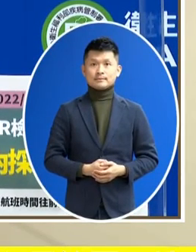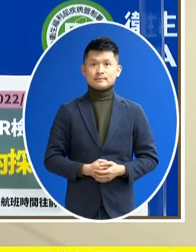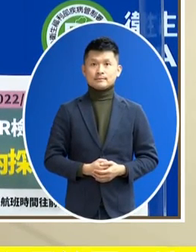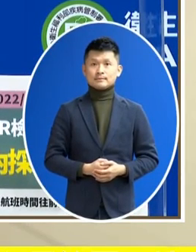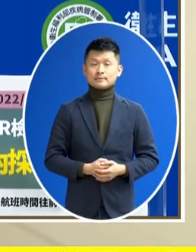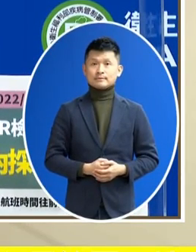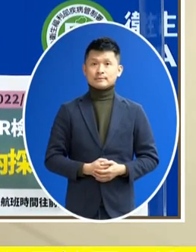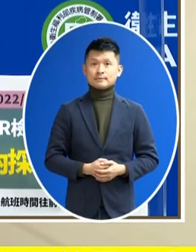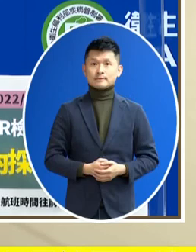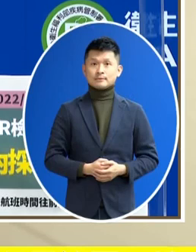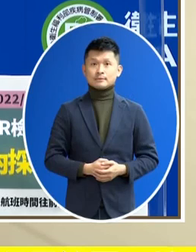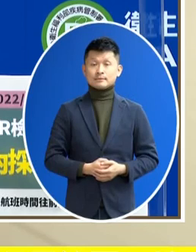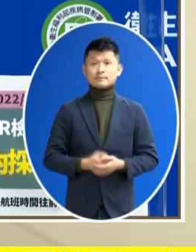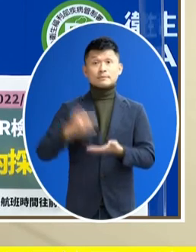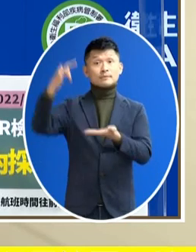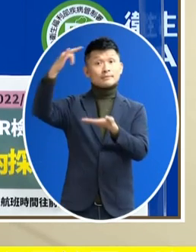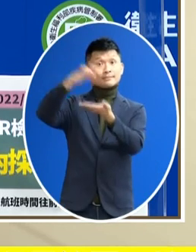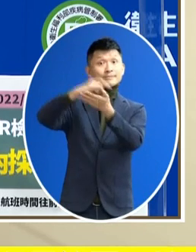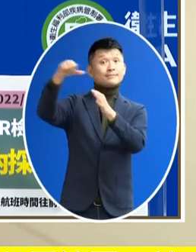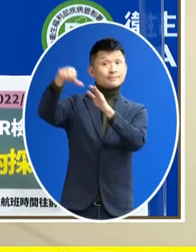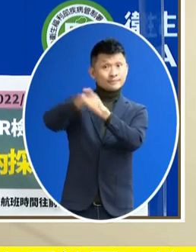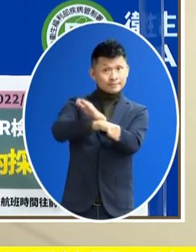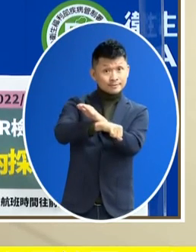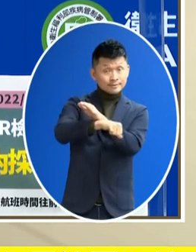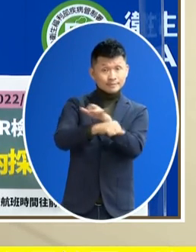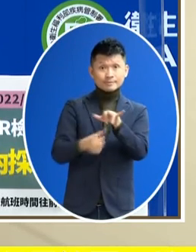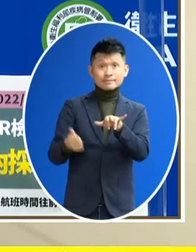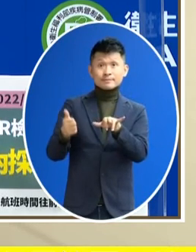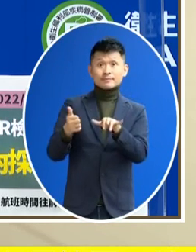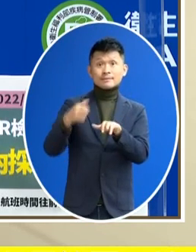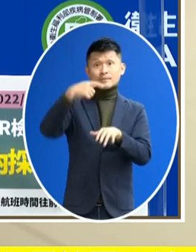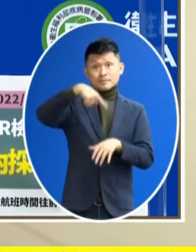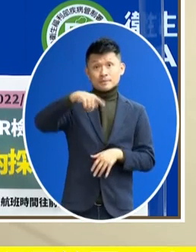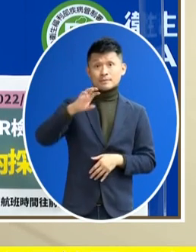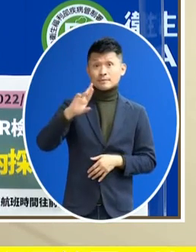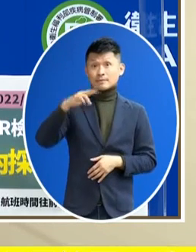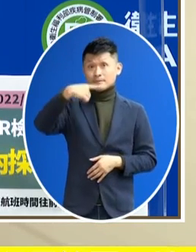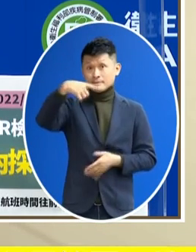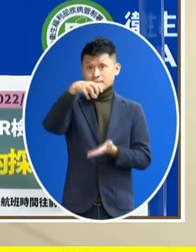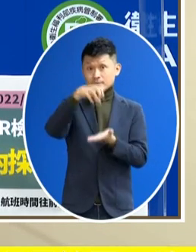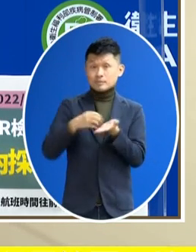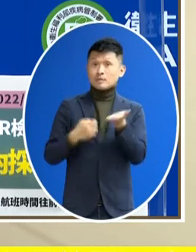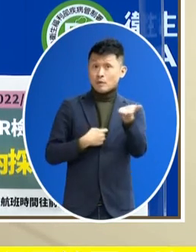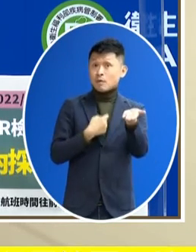要知道我们从入境要缴交这 PCR 阴性的